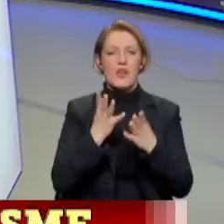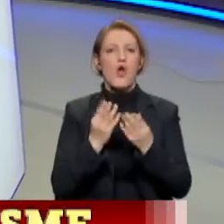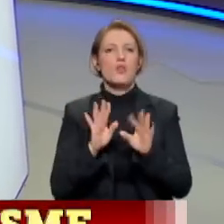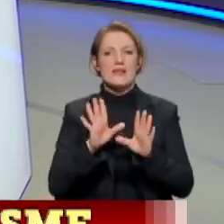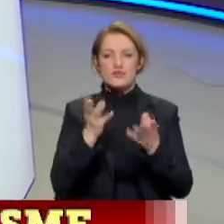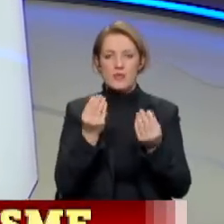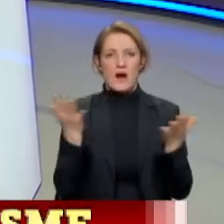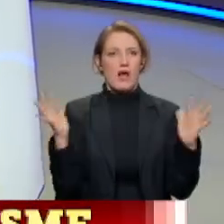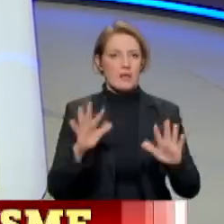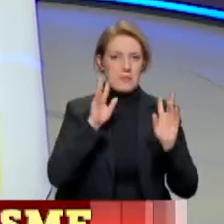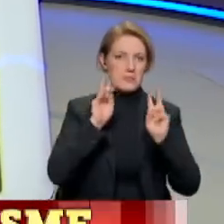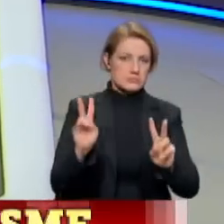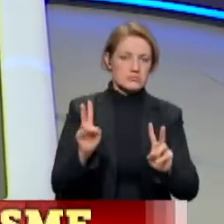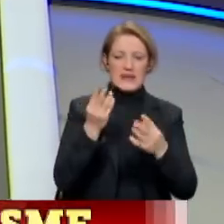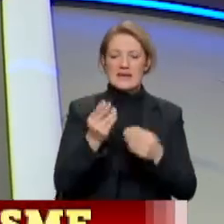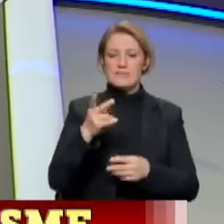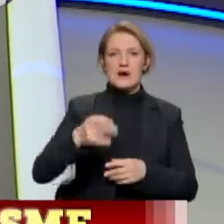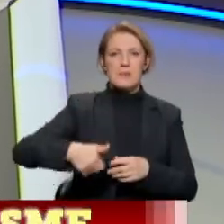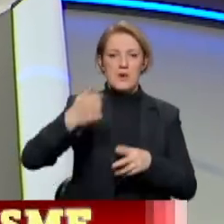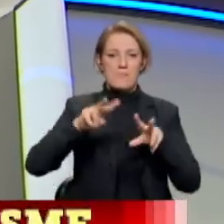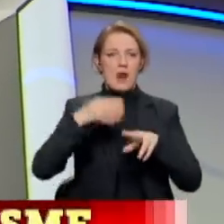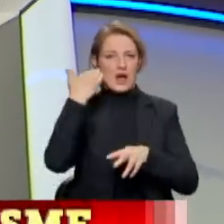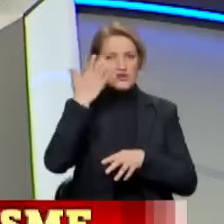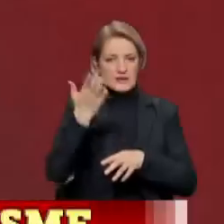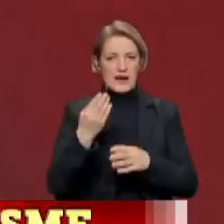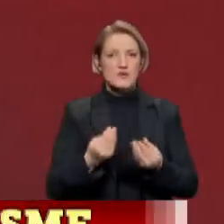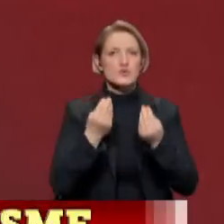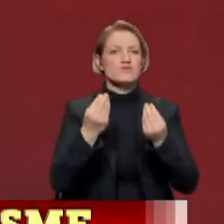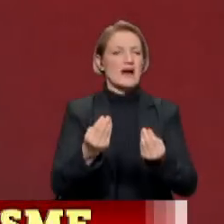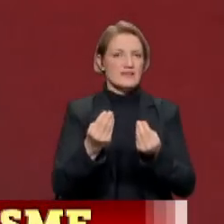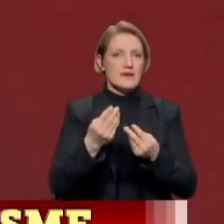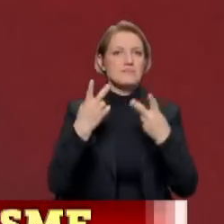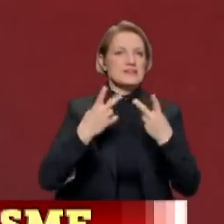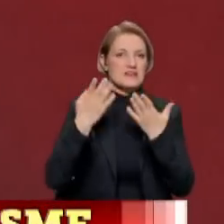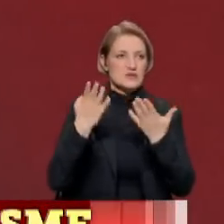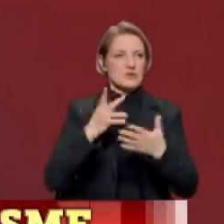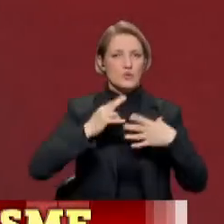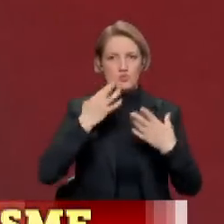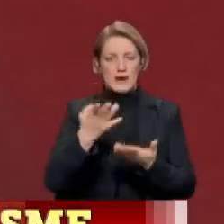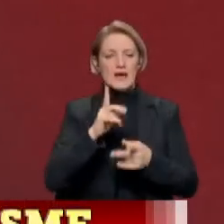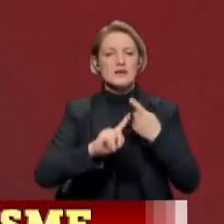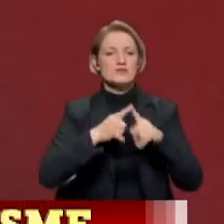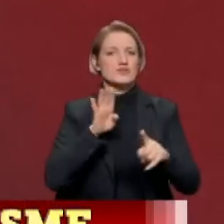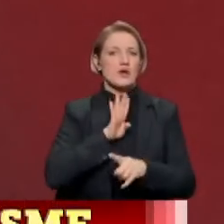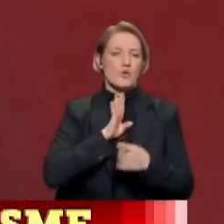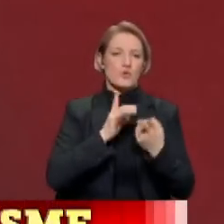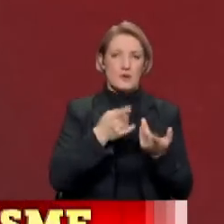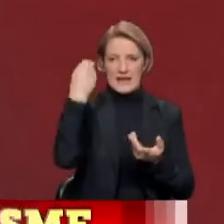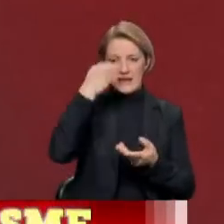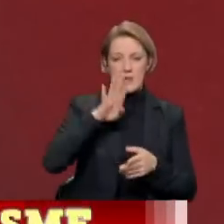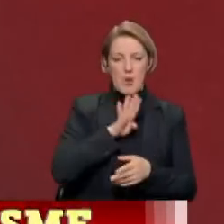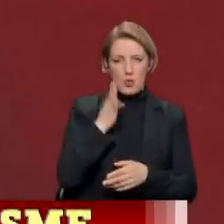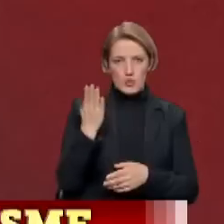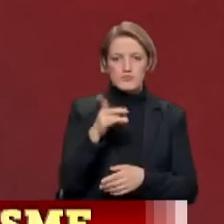kalabalığa bakıyorsunuz, atmosfere bakıyorsunuz. İyi Parti lideri Meral Akşener verdiği güçlü mesajlar var. CHP lideri Kemal Kılıçdaroğlu verdiği mesajlar, evet. Ekrem